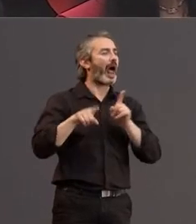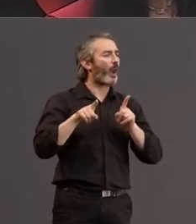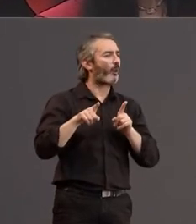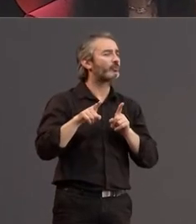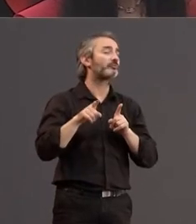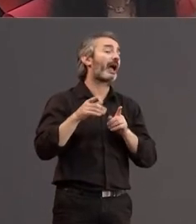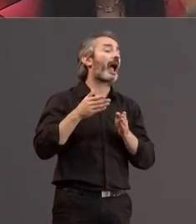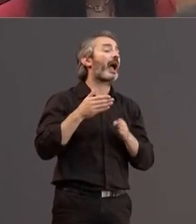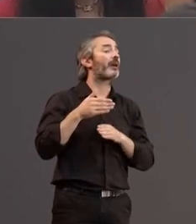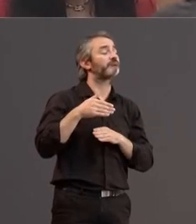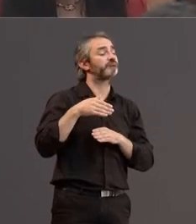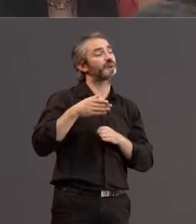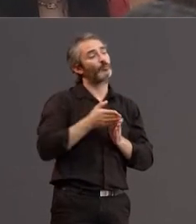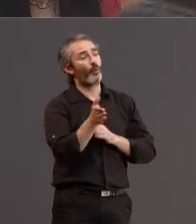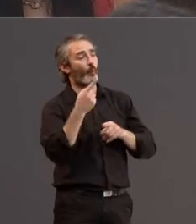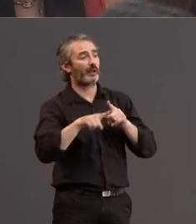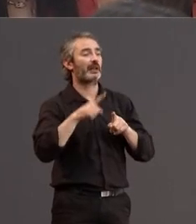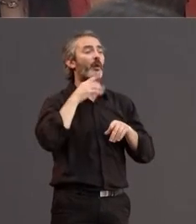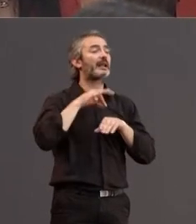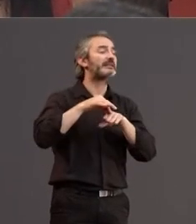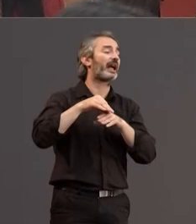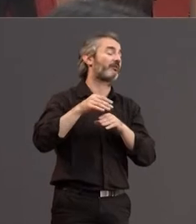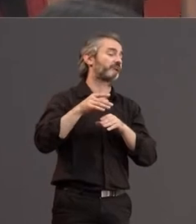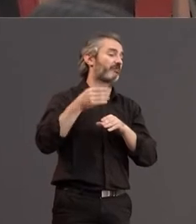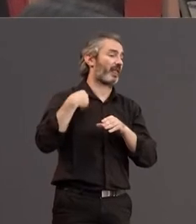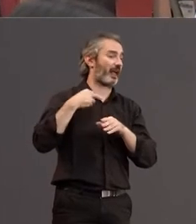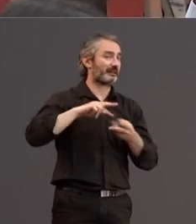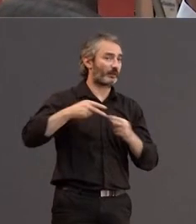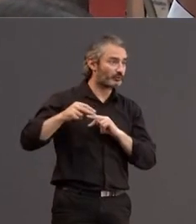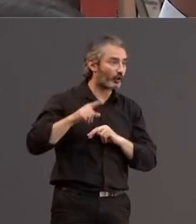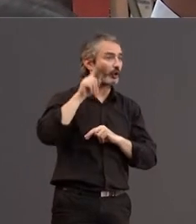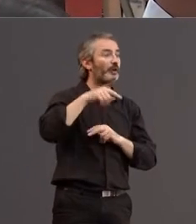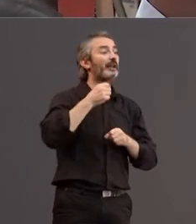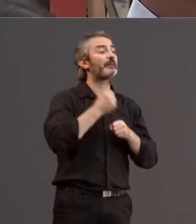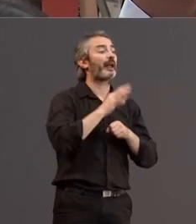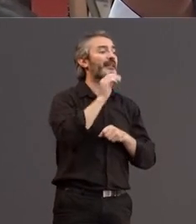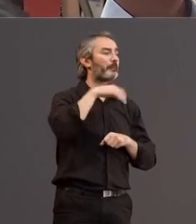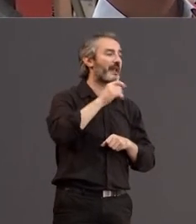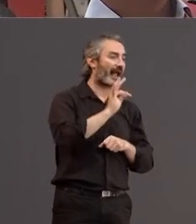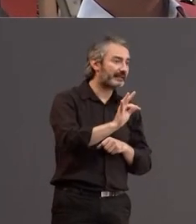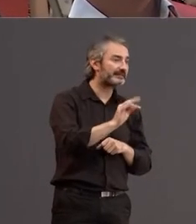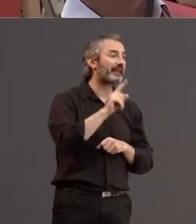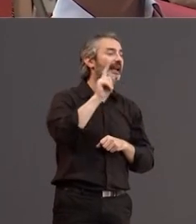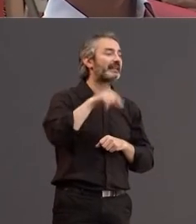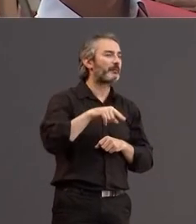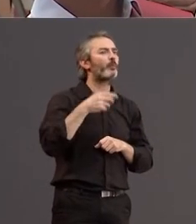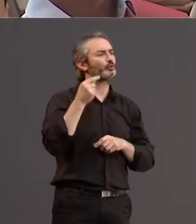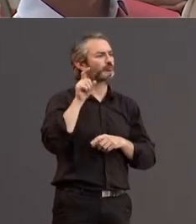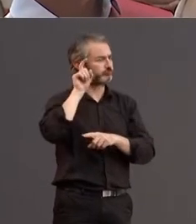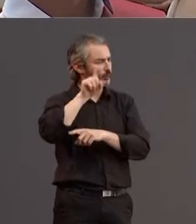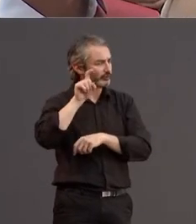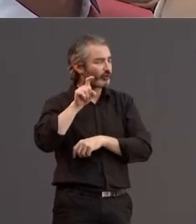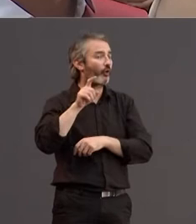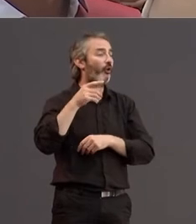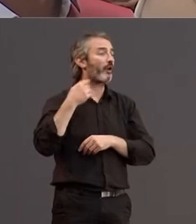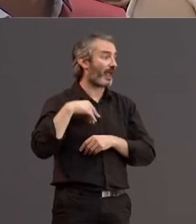altres camins. Hi ha gent que ha obert agències de traducció, hi ha gent que treballa al Termcat, molts s'han dedicat a la docència també. Veureu